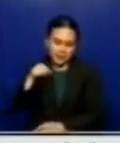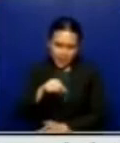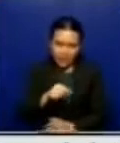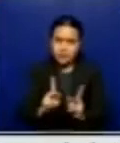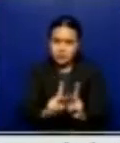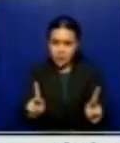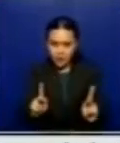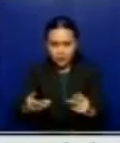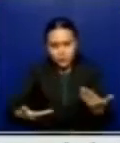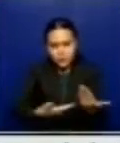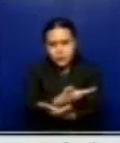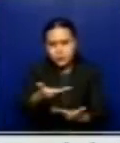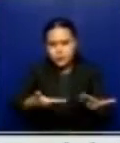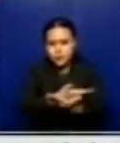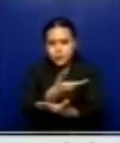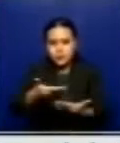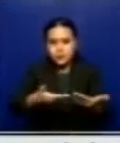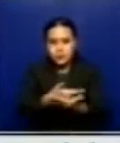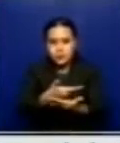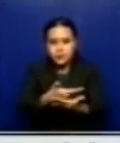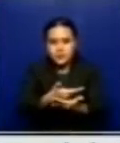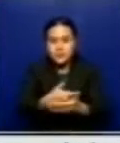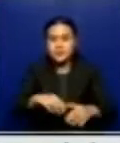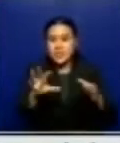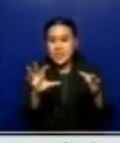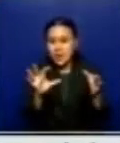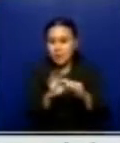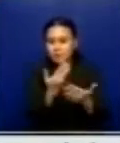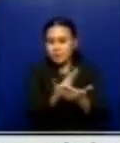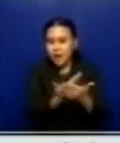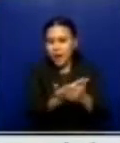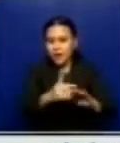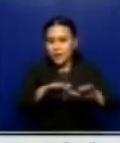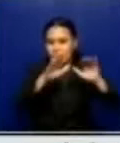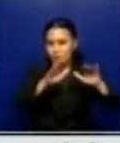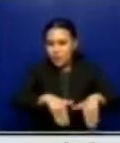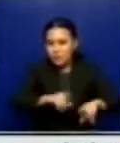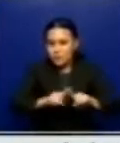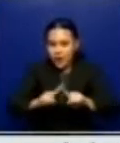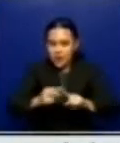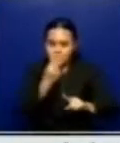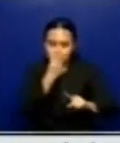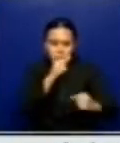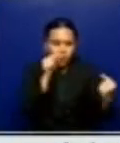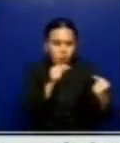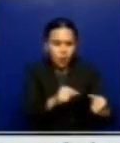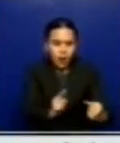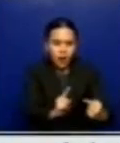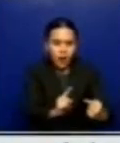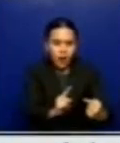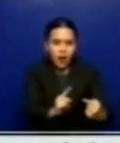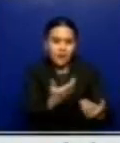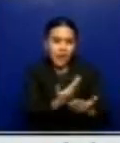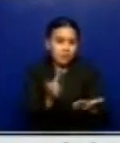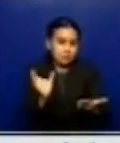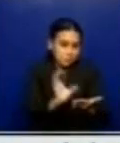าในการปรับลดหรือว่าดูความเหมาะสมของงบประม